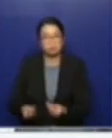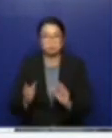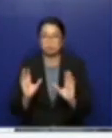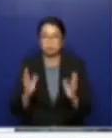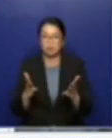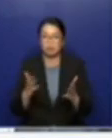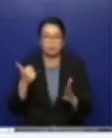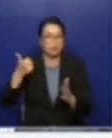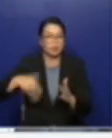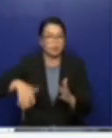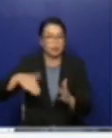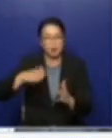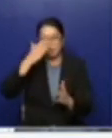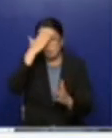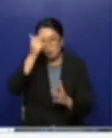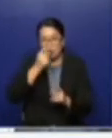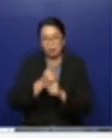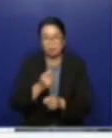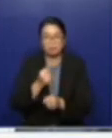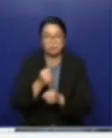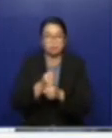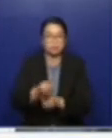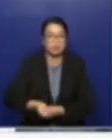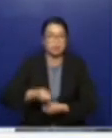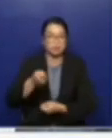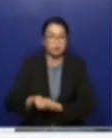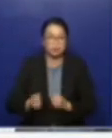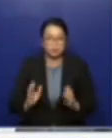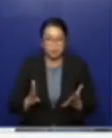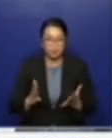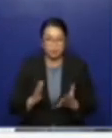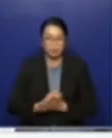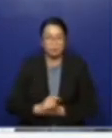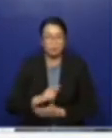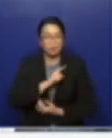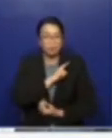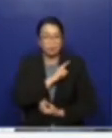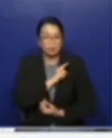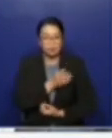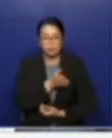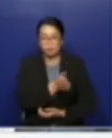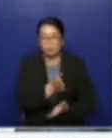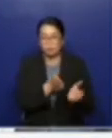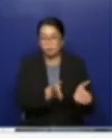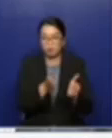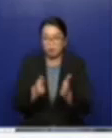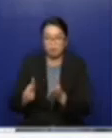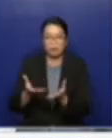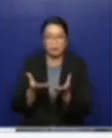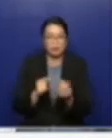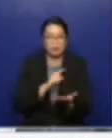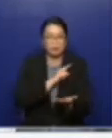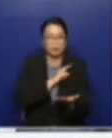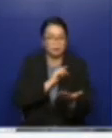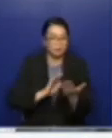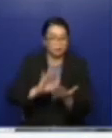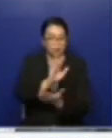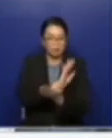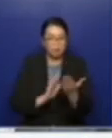นว่ากฎหมายหรือหน่วยงานที่รับผิดชอบที่ดินทั้งหมดของประเทศไทยขณะนี้มีทั้ง